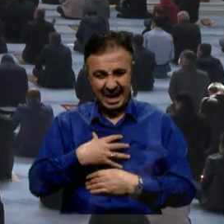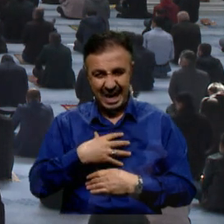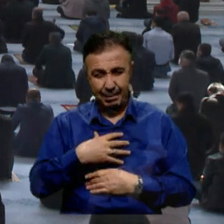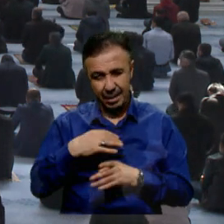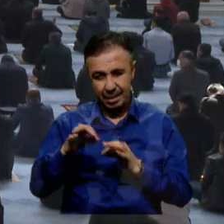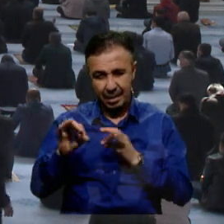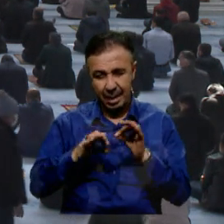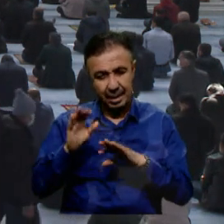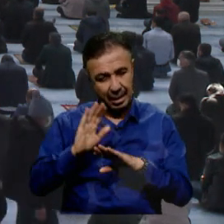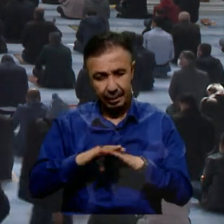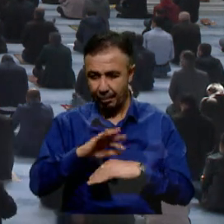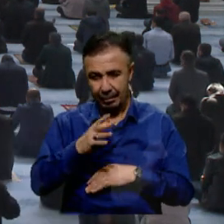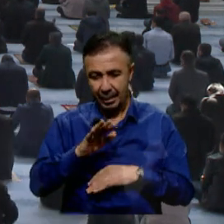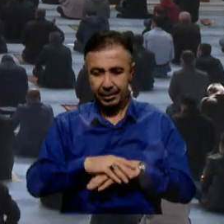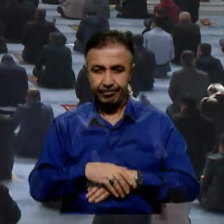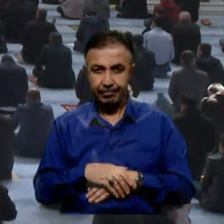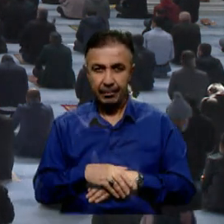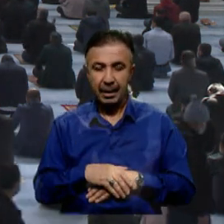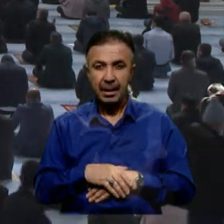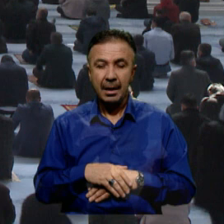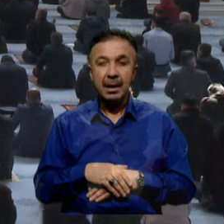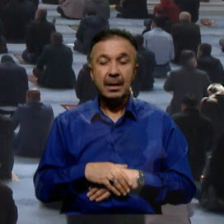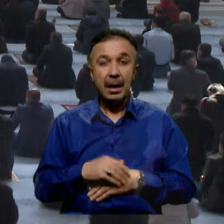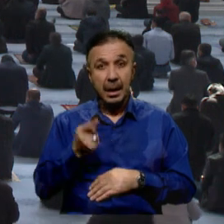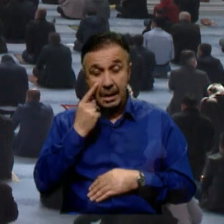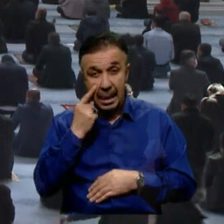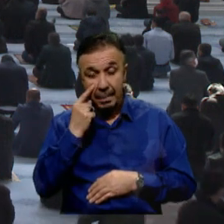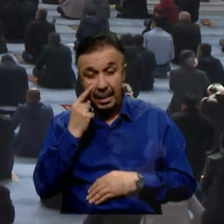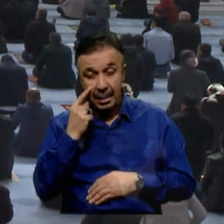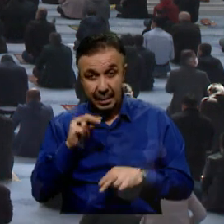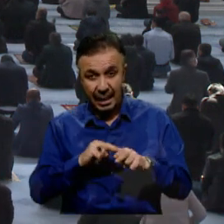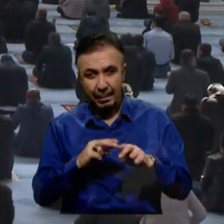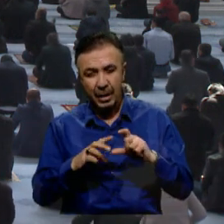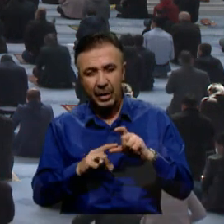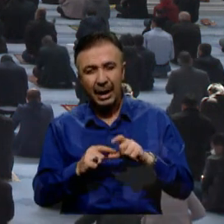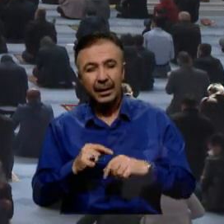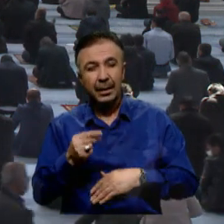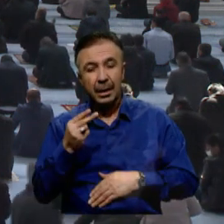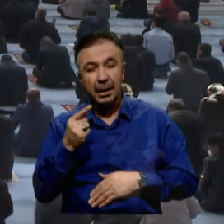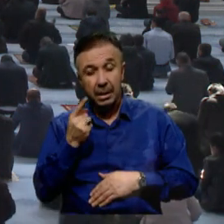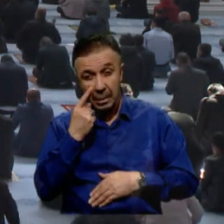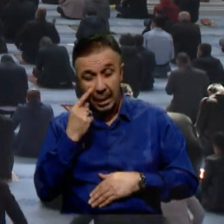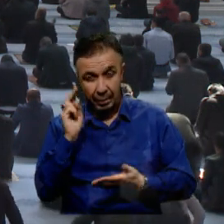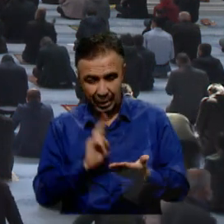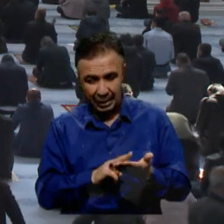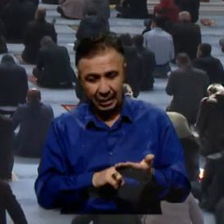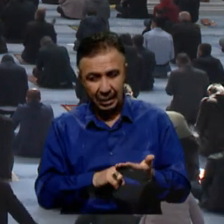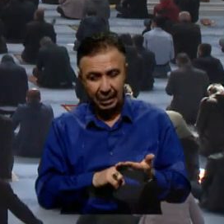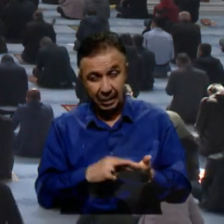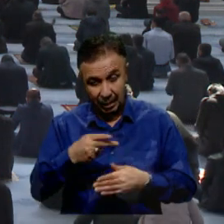kardeşlerim. Kelime-i şehadet getiren her Müslüman Allah-u Teala ile iman sözleşmesi